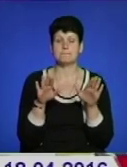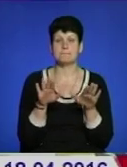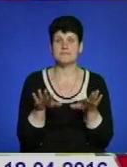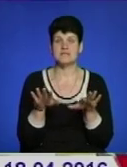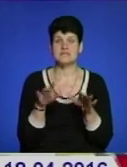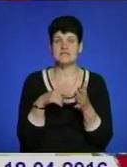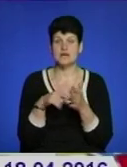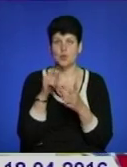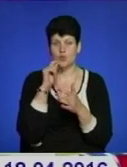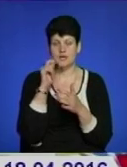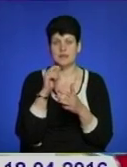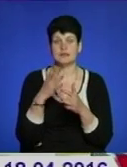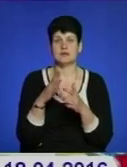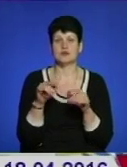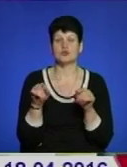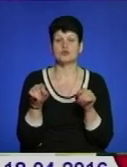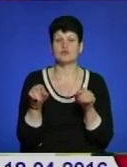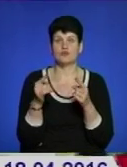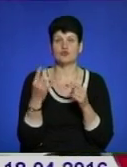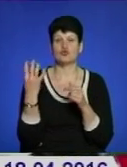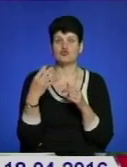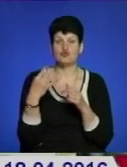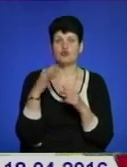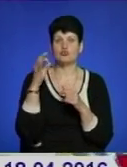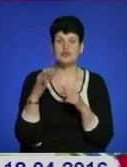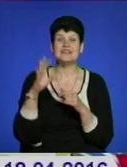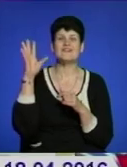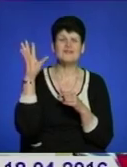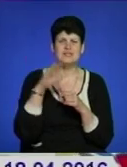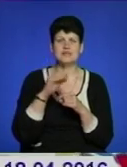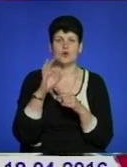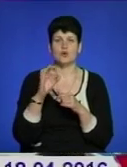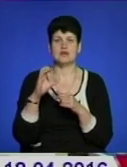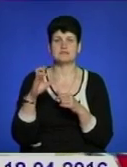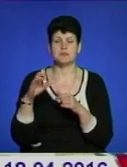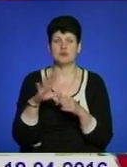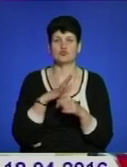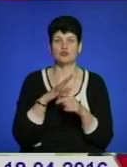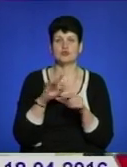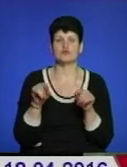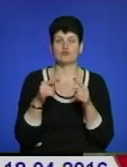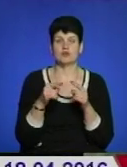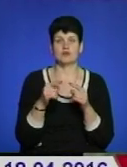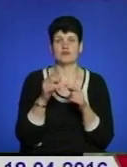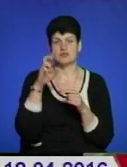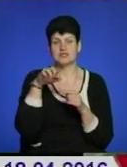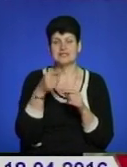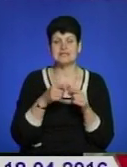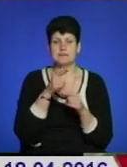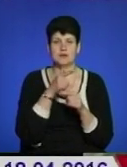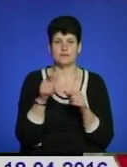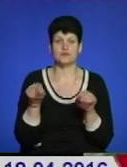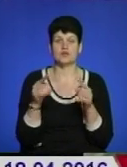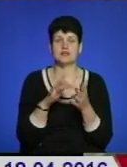партнерах проєкту, створено 40% всіх ОСББ, що були створені в країні за цей період. Створення центру